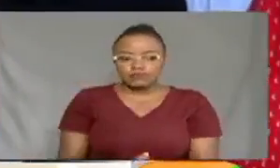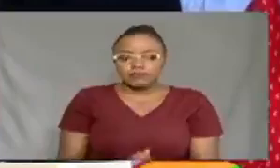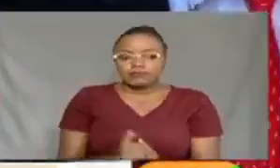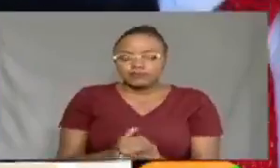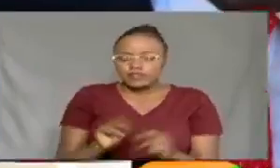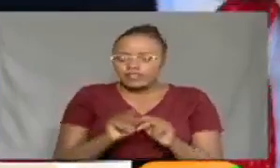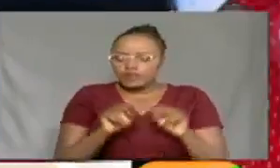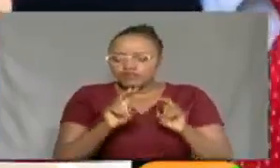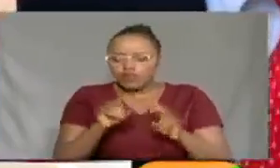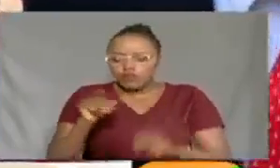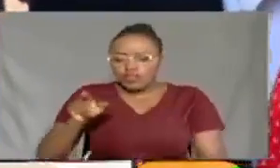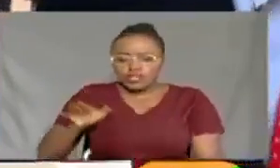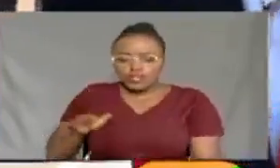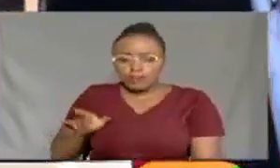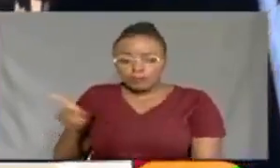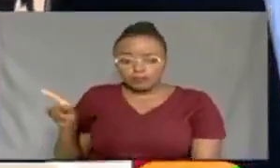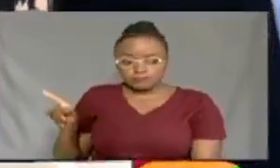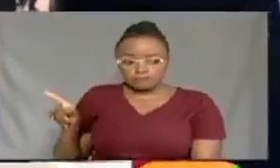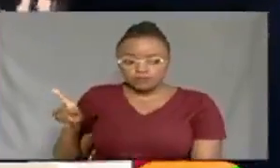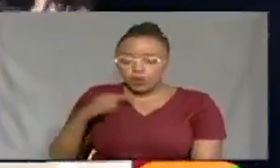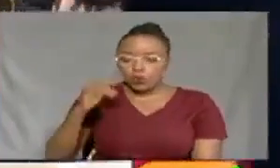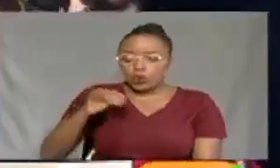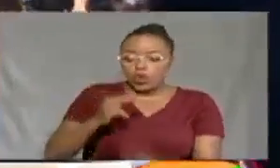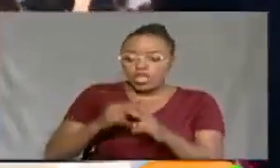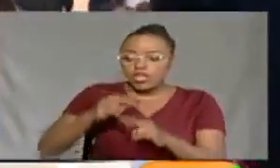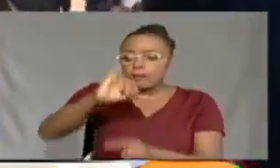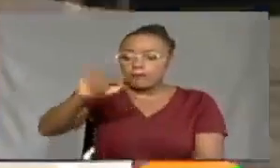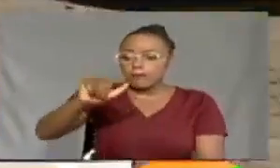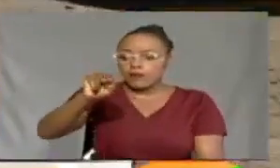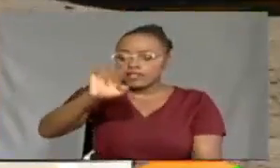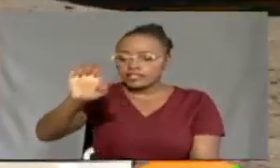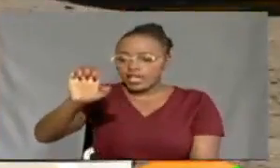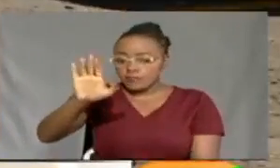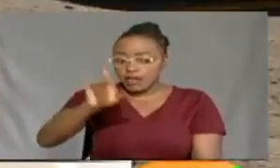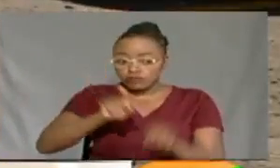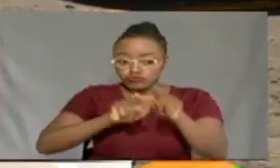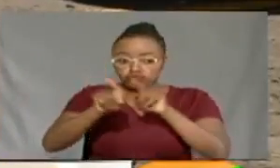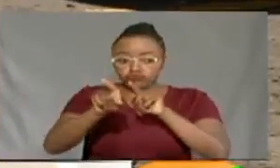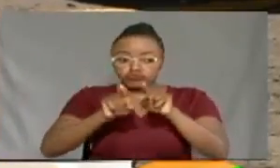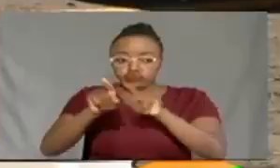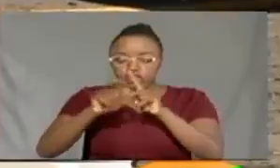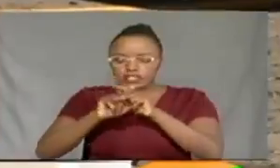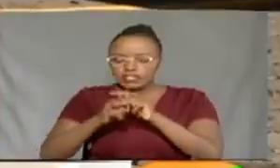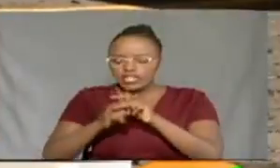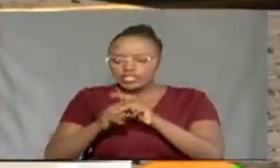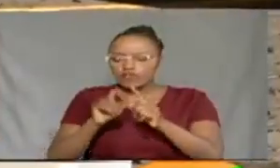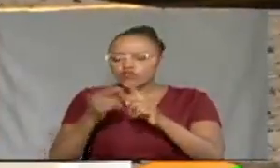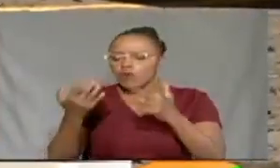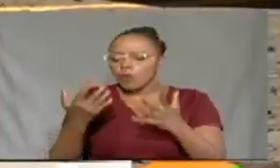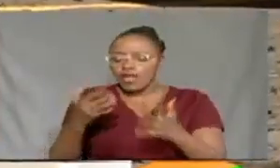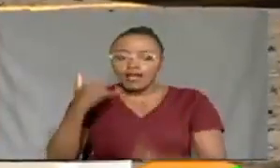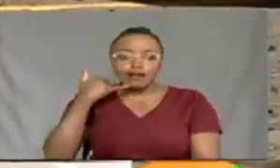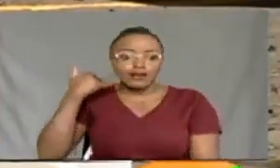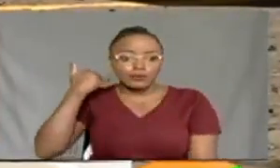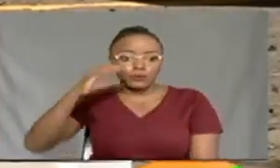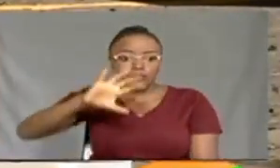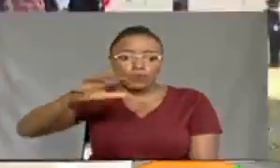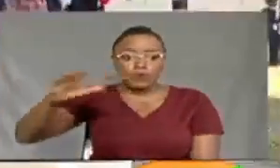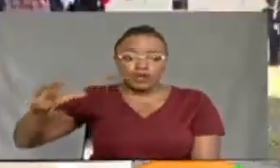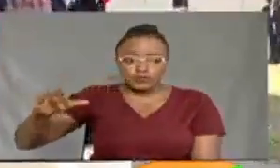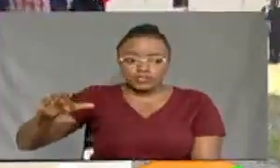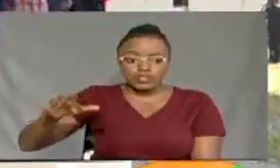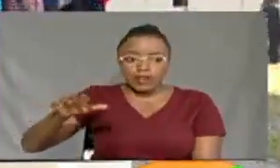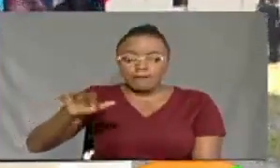Kwenye misururu ni mama huyu Jen Nyandiko. Safari yake ilianza kutoka kaunti ya Nakuru.